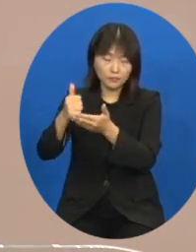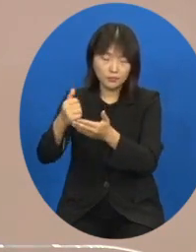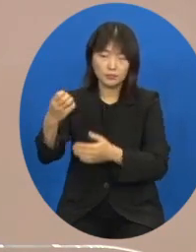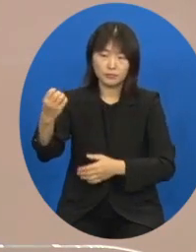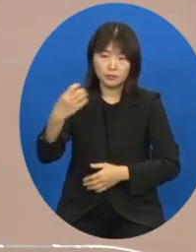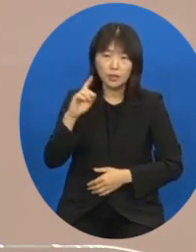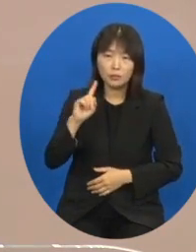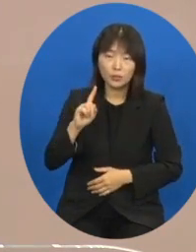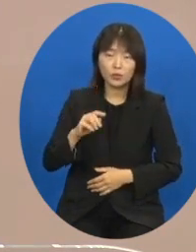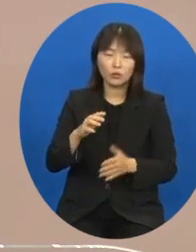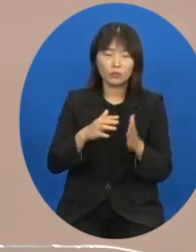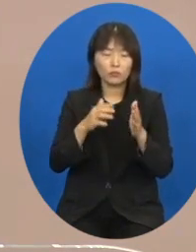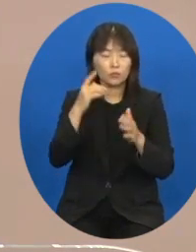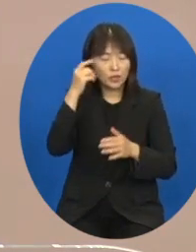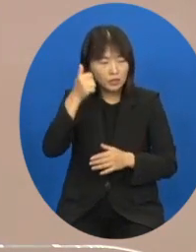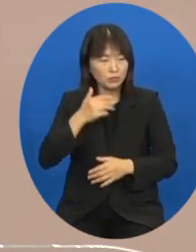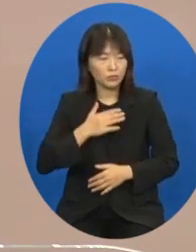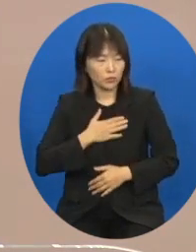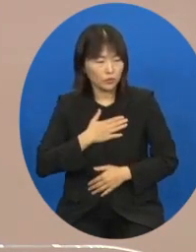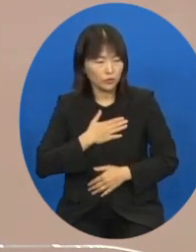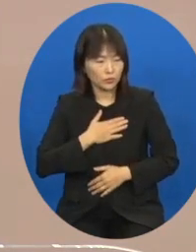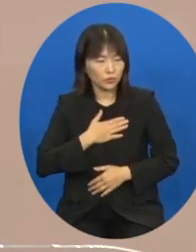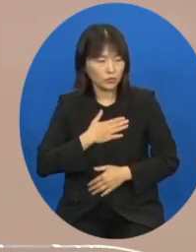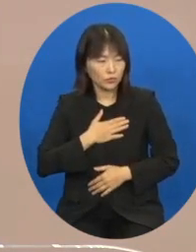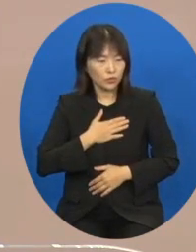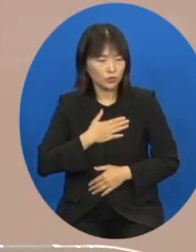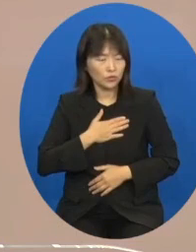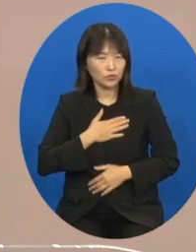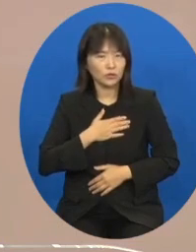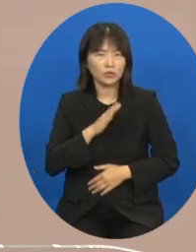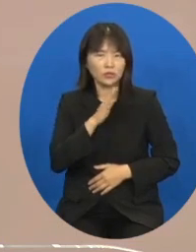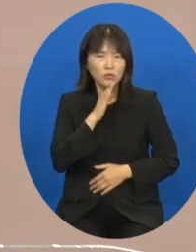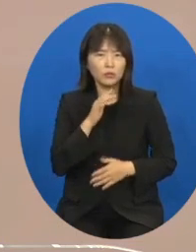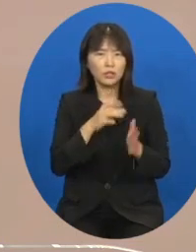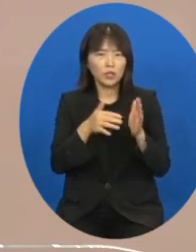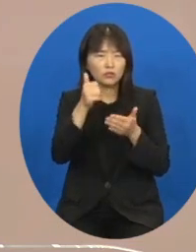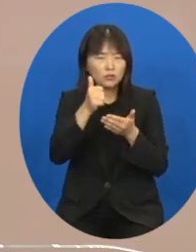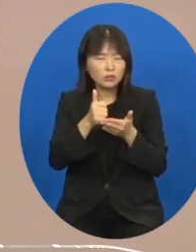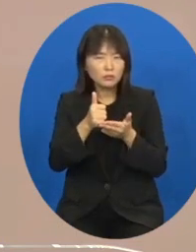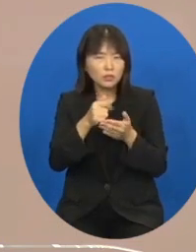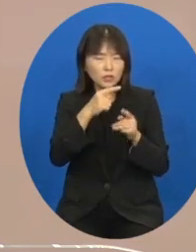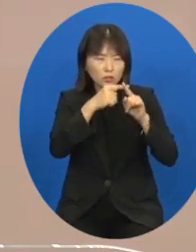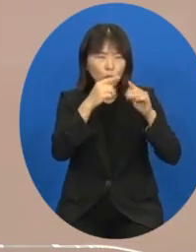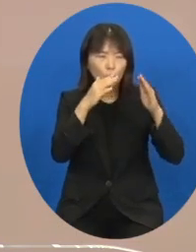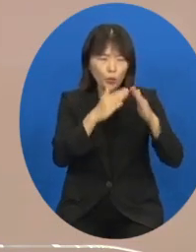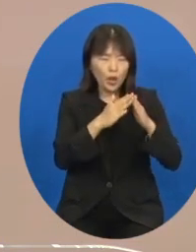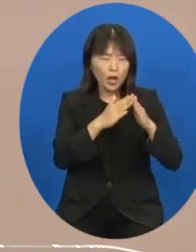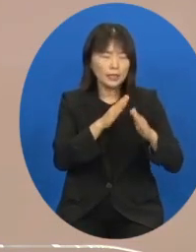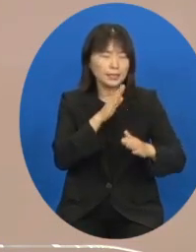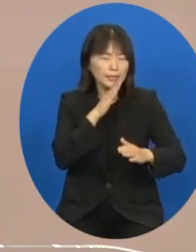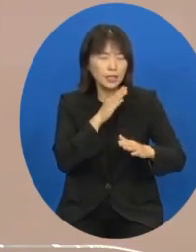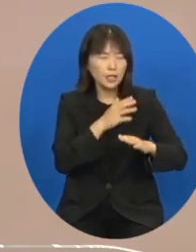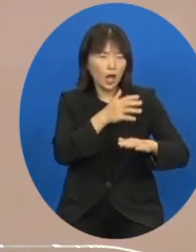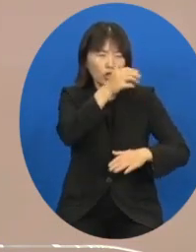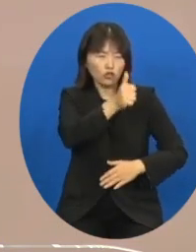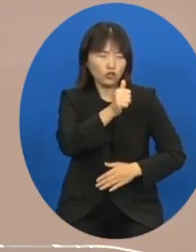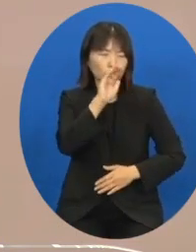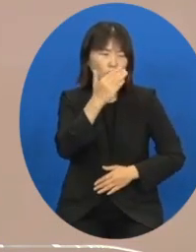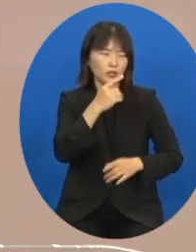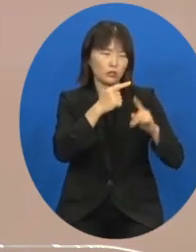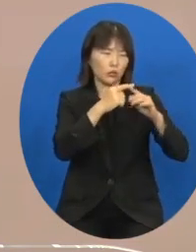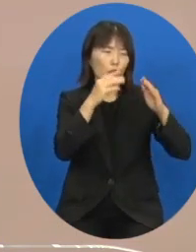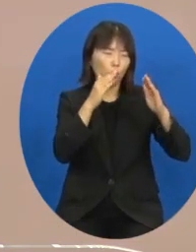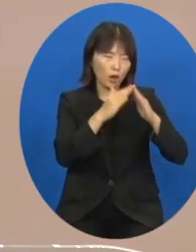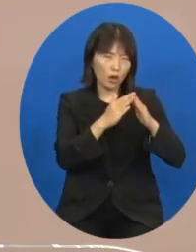이야기를 하시더라고요. 목사님, 저는 정말 예수님께서 그 교회에 진짜 주인이 되시는